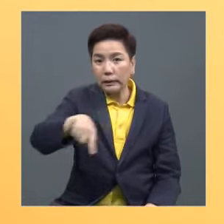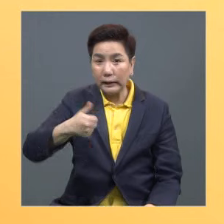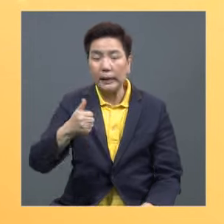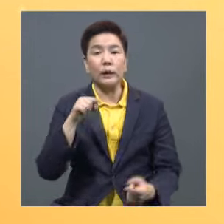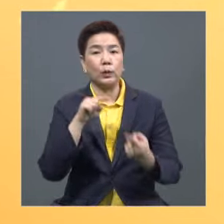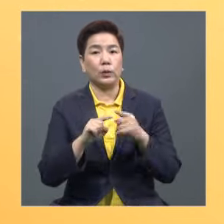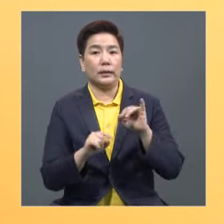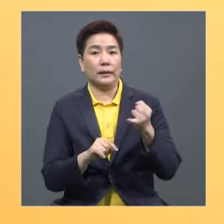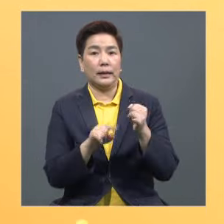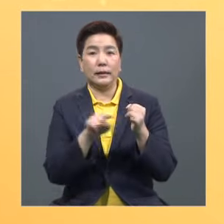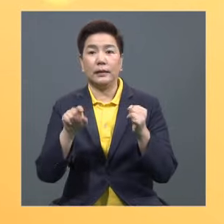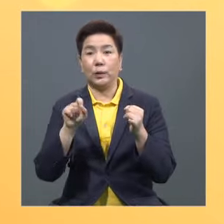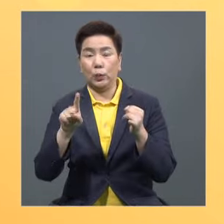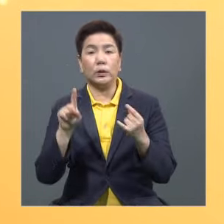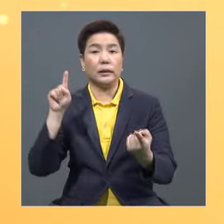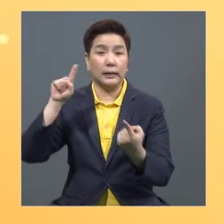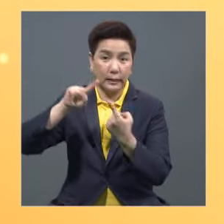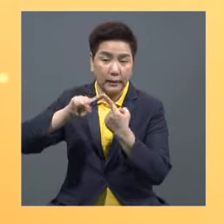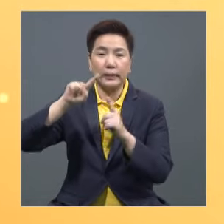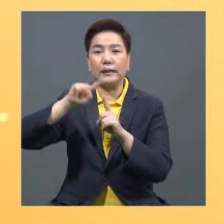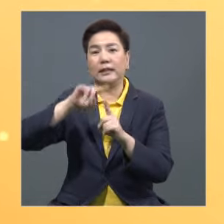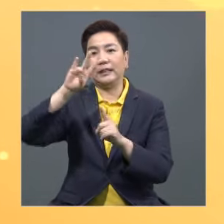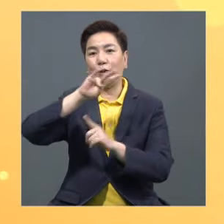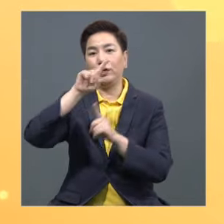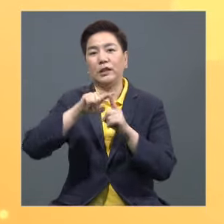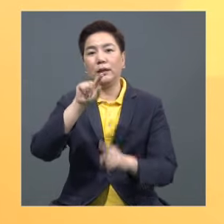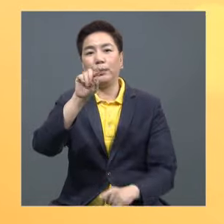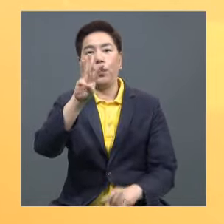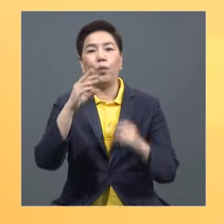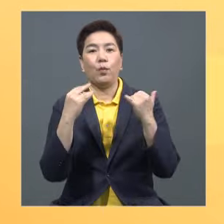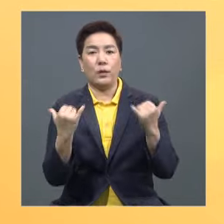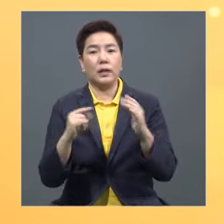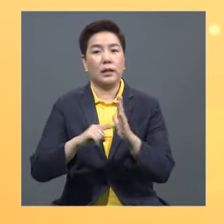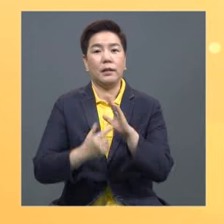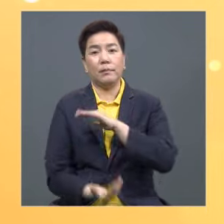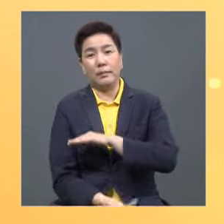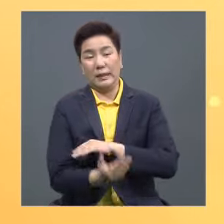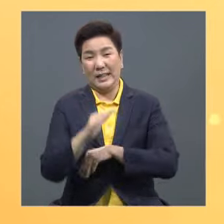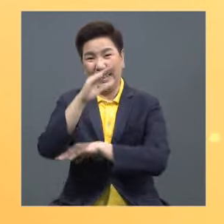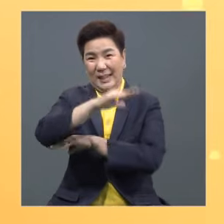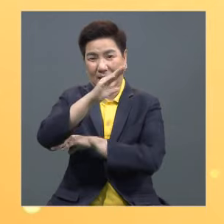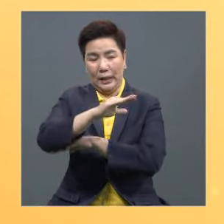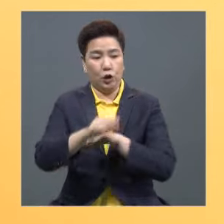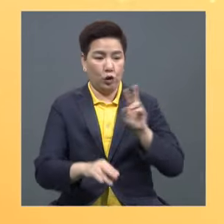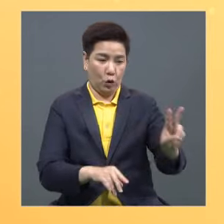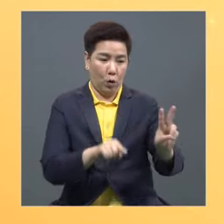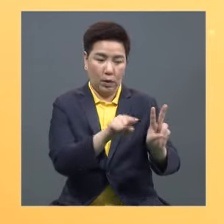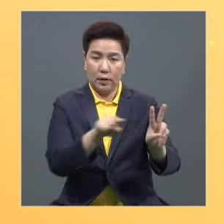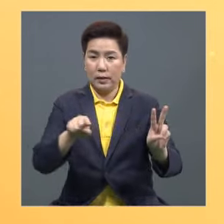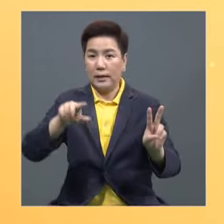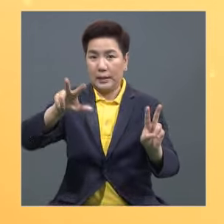ถึงวันศุกร์จนถึงวันที่ 26กรกฎาคม 2567นี้ตั้งแต่เวลา 14:00นถึง